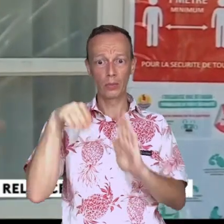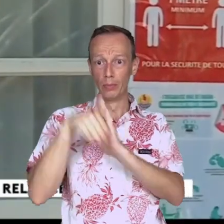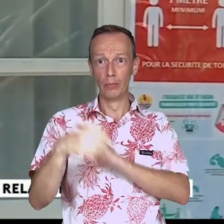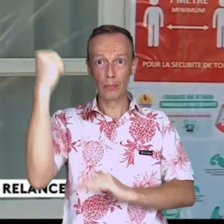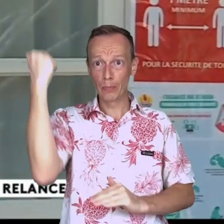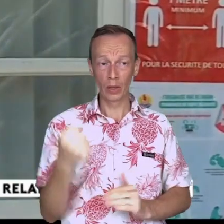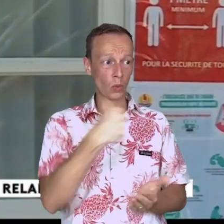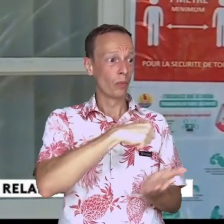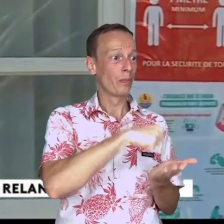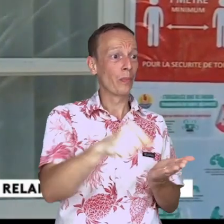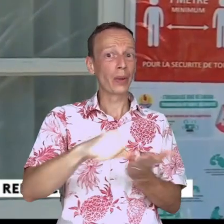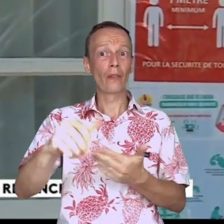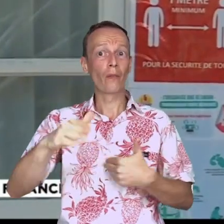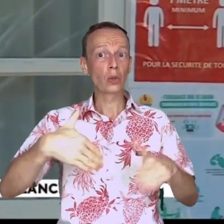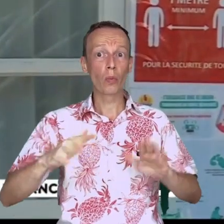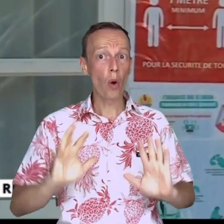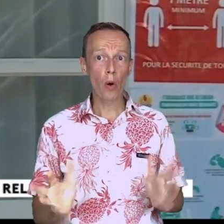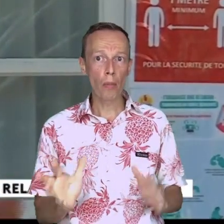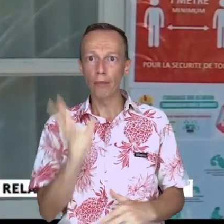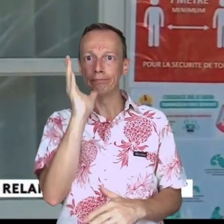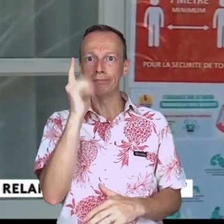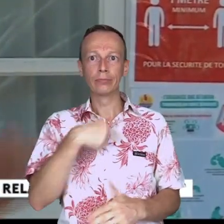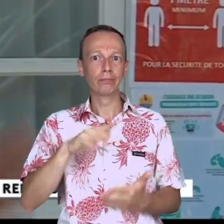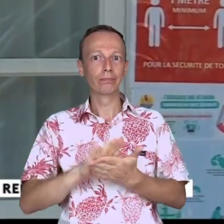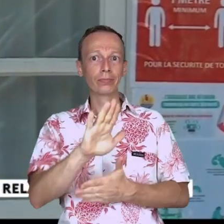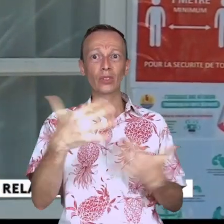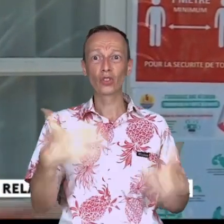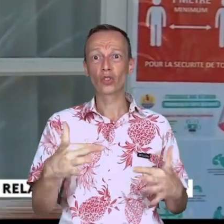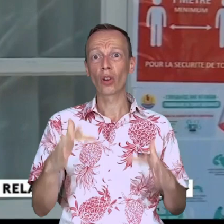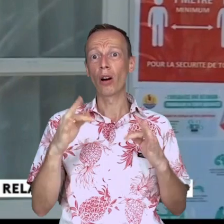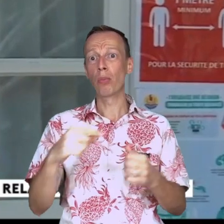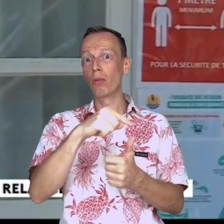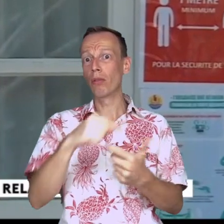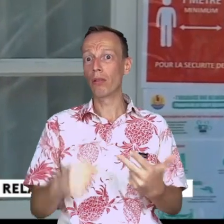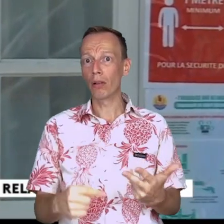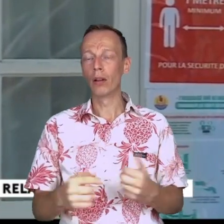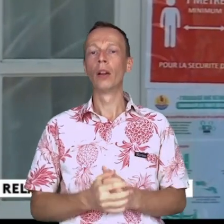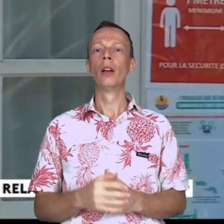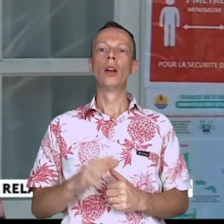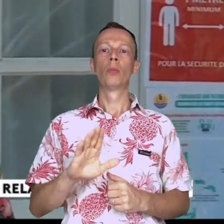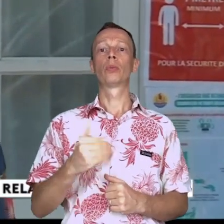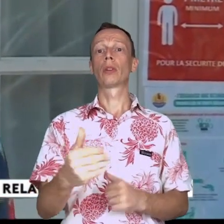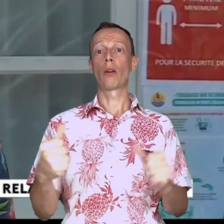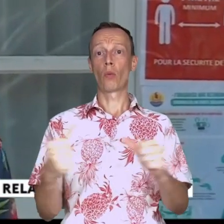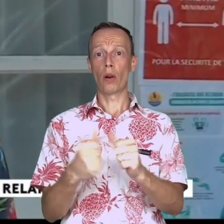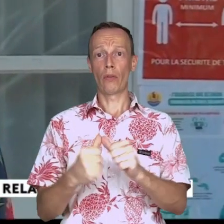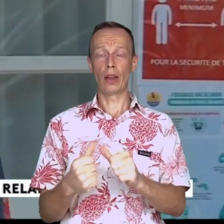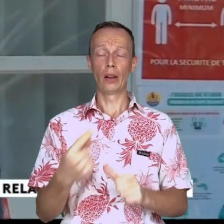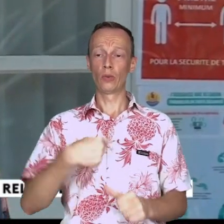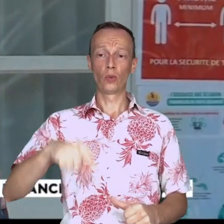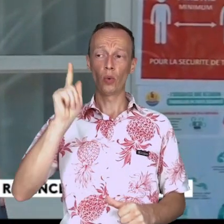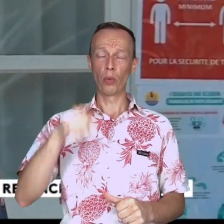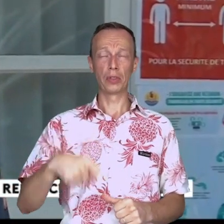s'aggravait, effectivement nous ne pourrions pas faire face aux engagements que nous avons pris vis-à-vis du DIES, du DZT, etc. Il faudra à ce